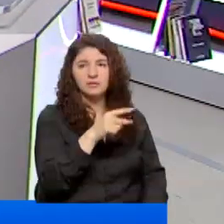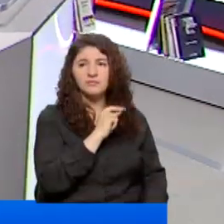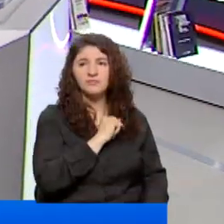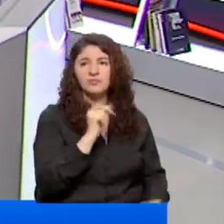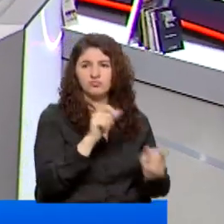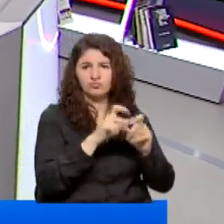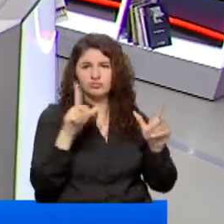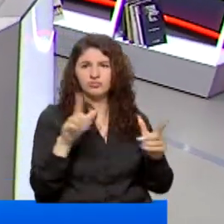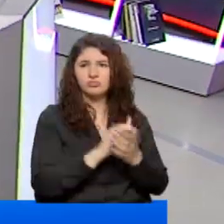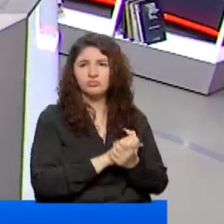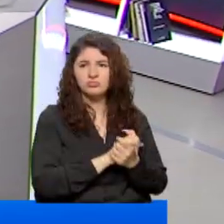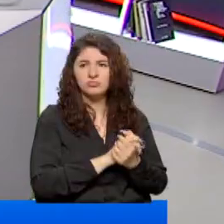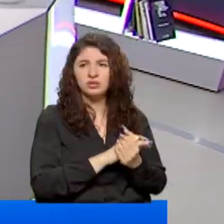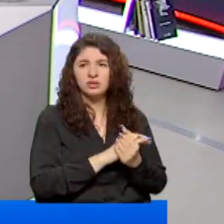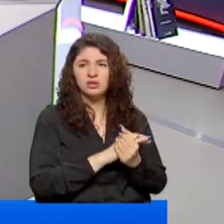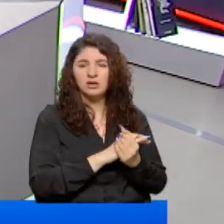büyütelim